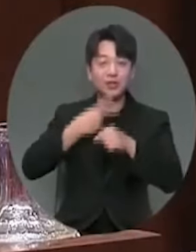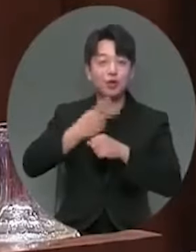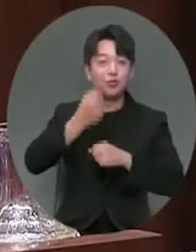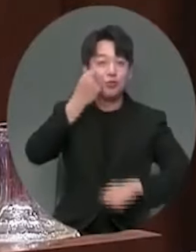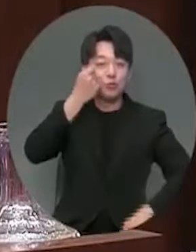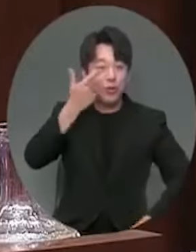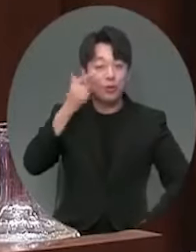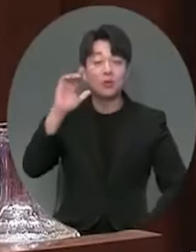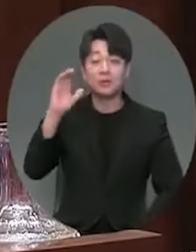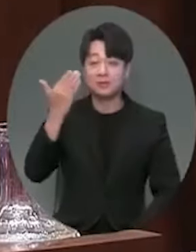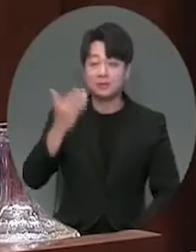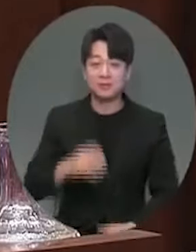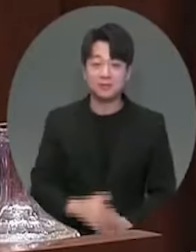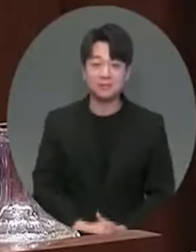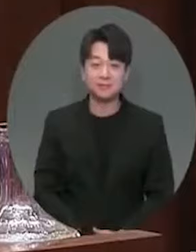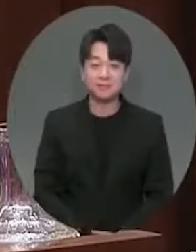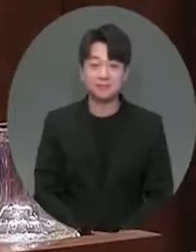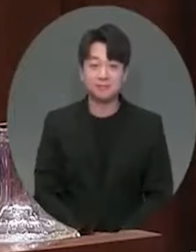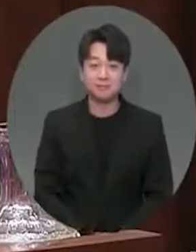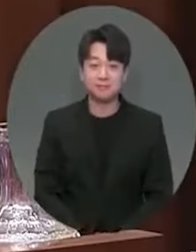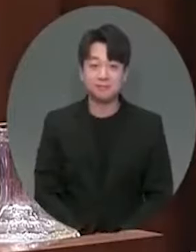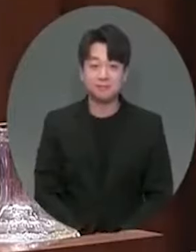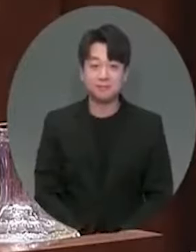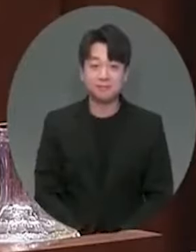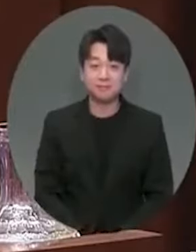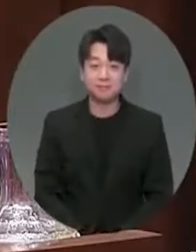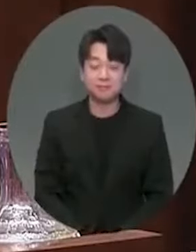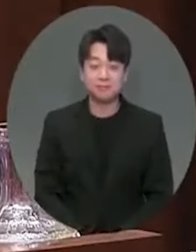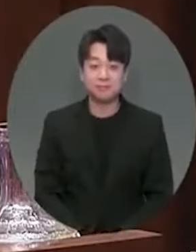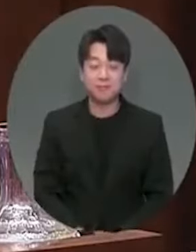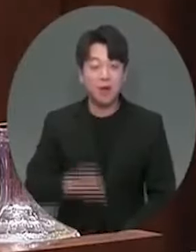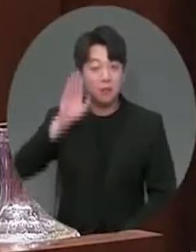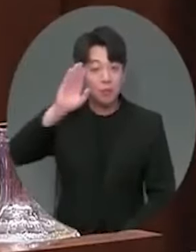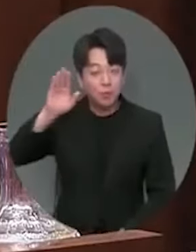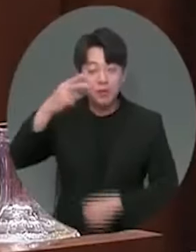날입니다. 이제부터 내려갑니다.